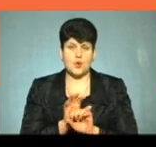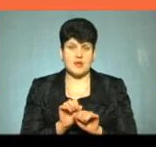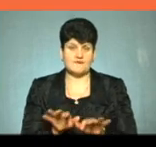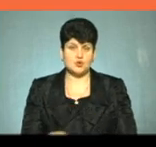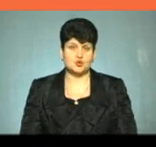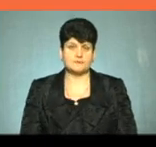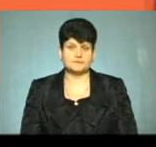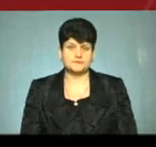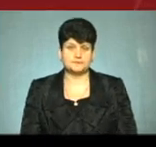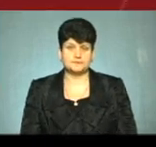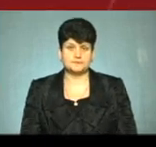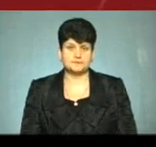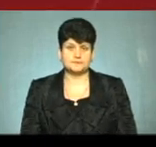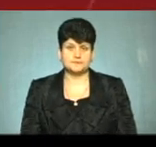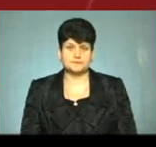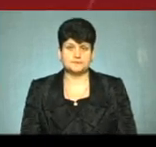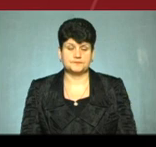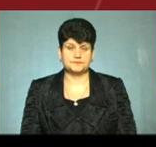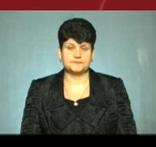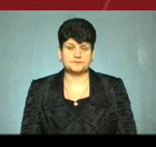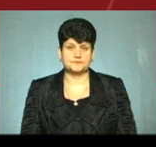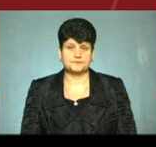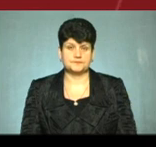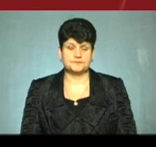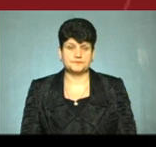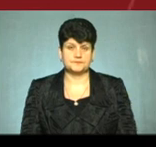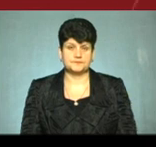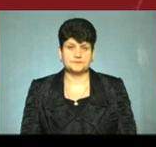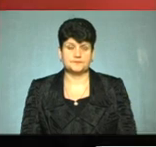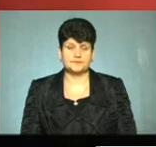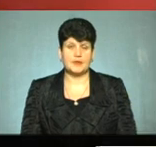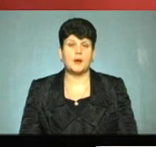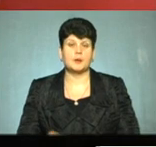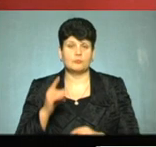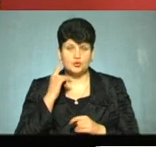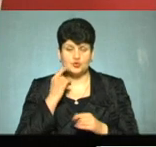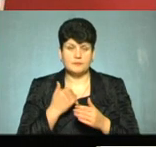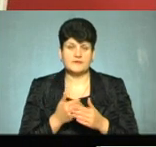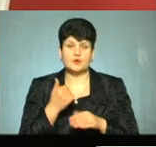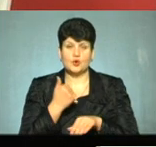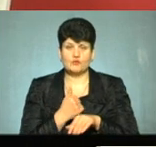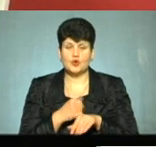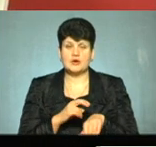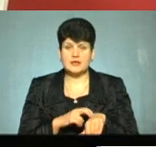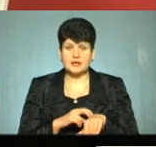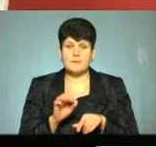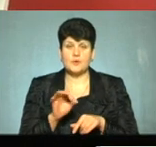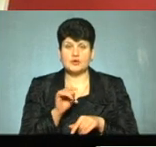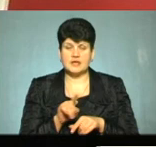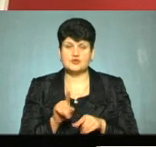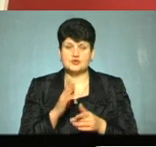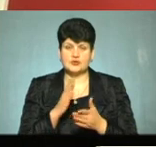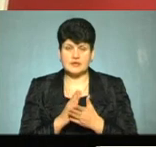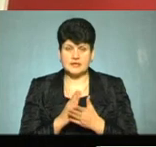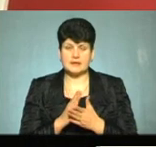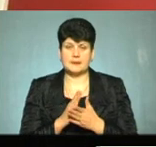На Власне, почули ми від головного лікаря про те, що є,